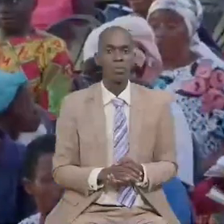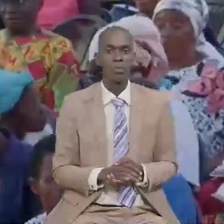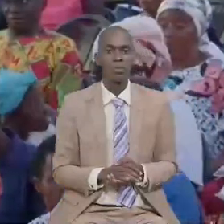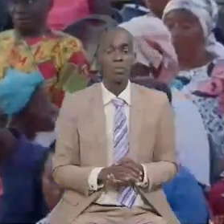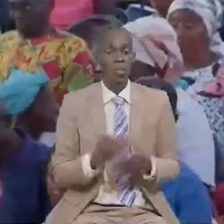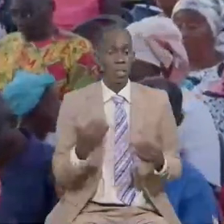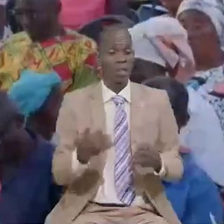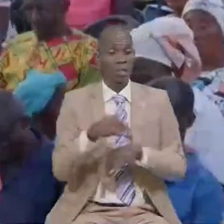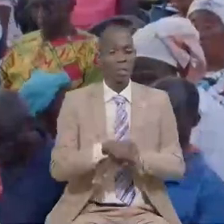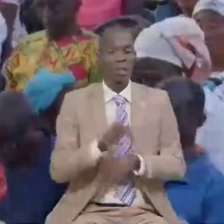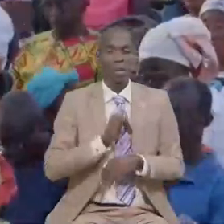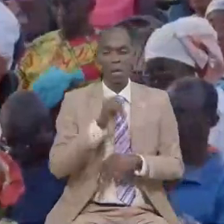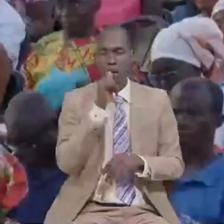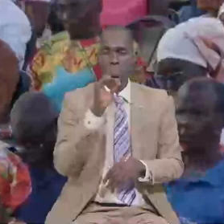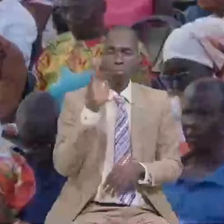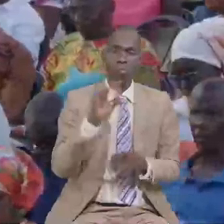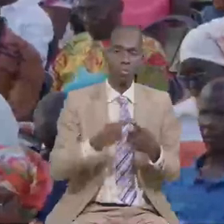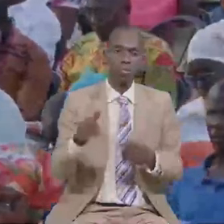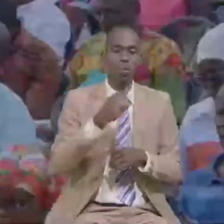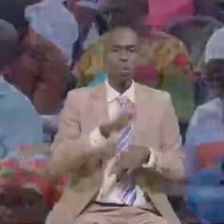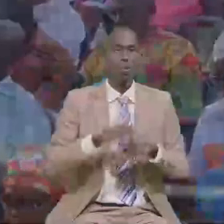Ce soir, je vous parle